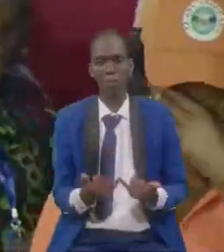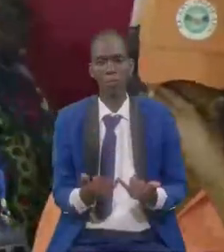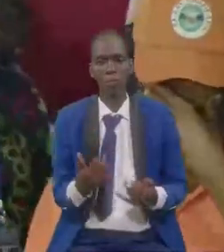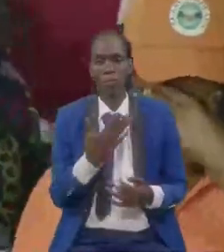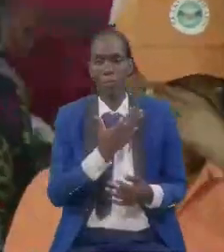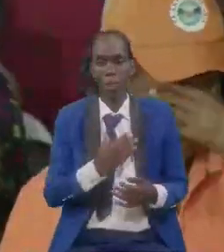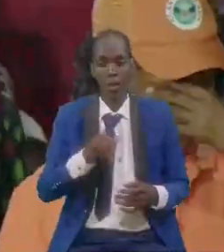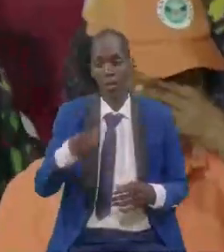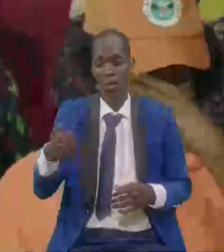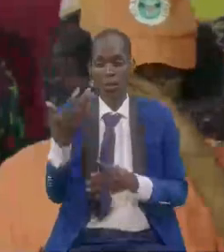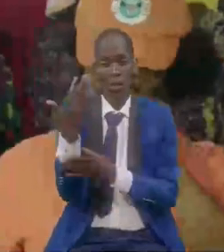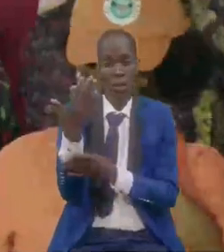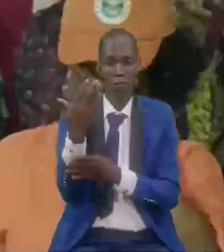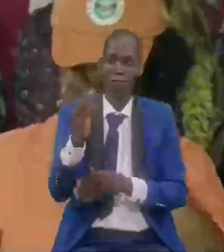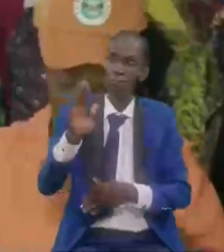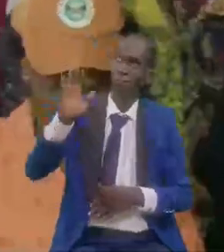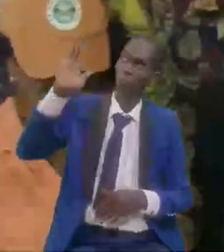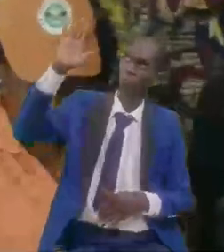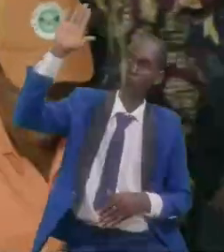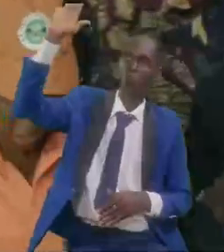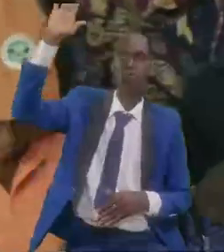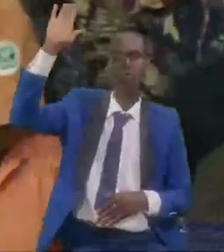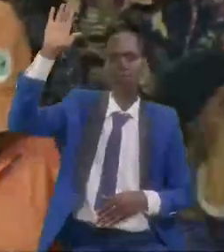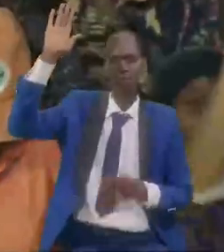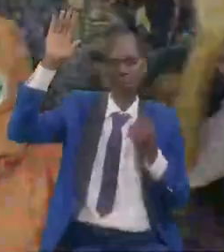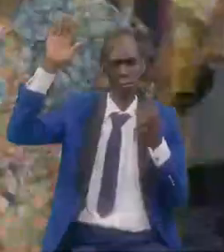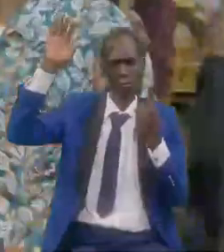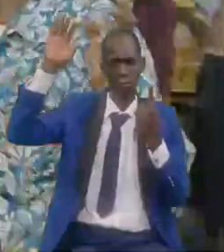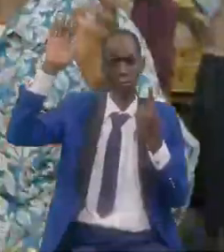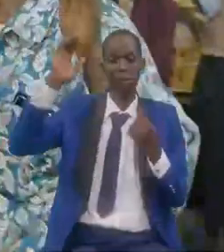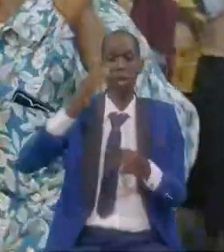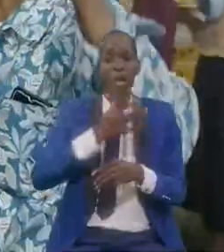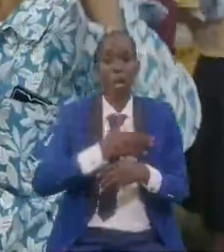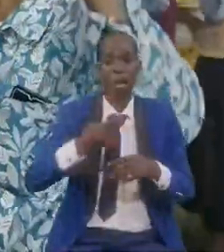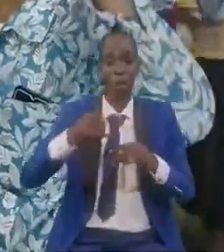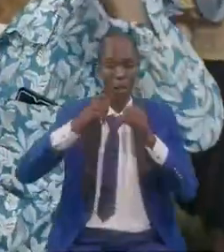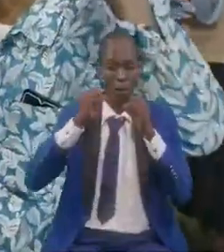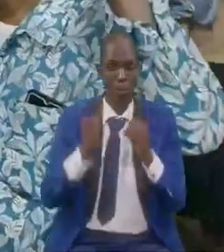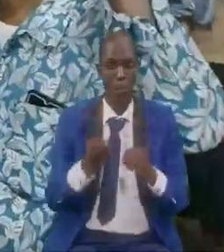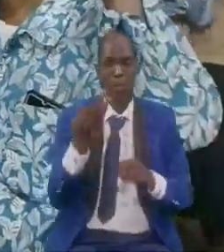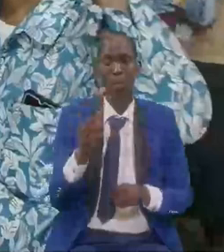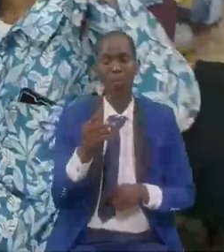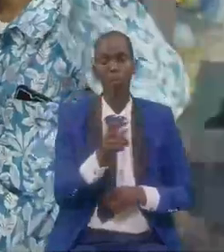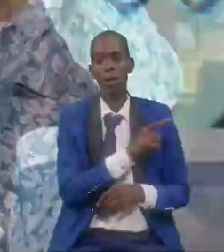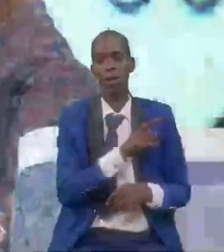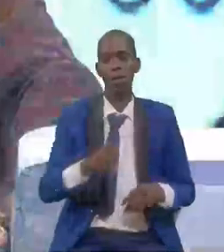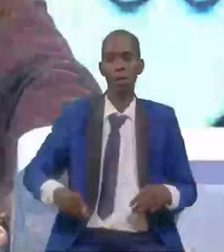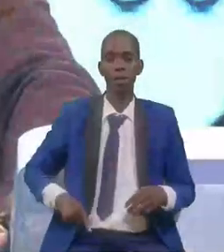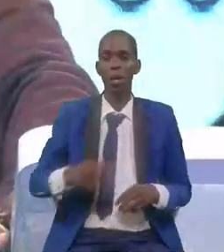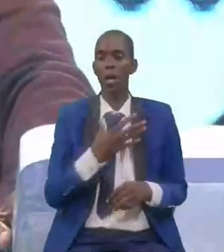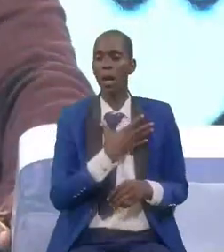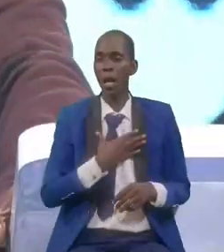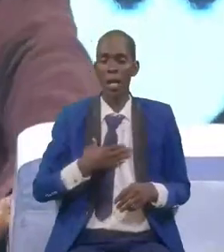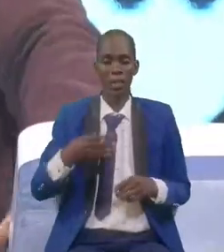mets la main là où tu as le problème, et lève l'autre main, et la puissance du Seigneur, et la